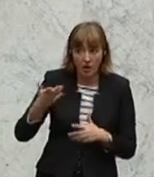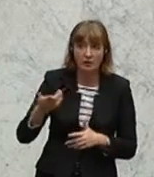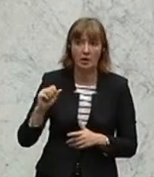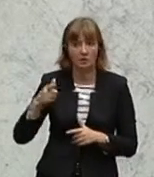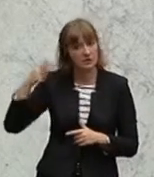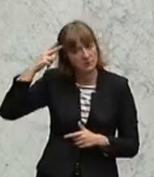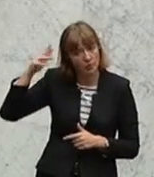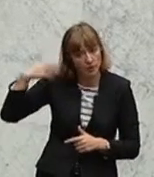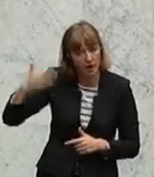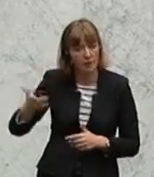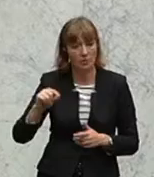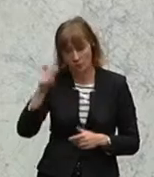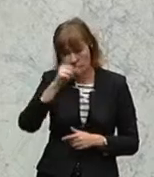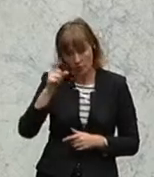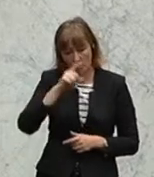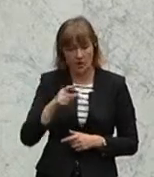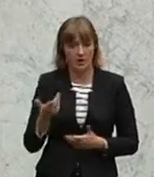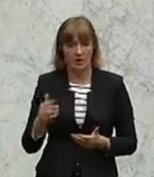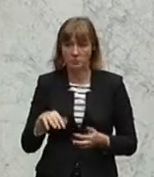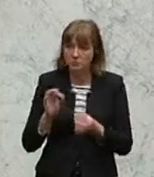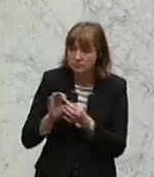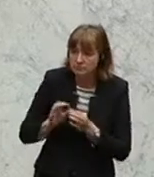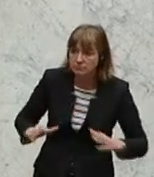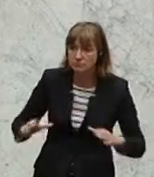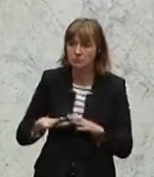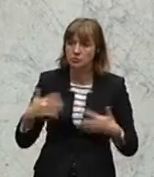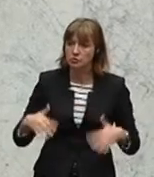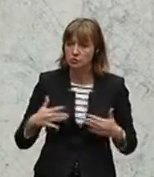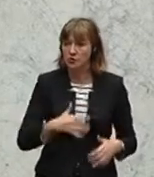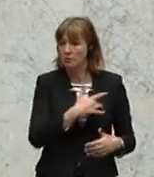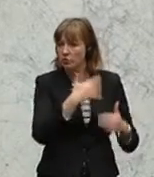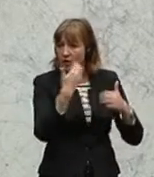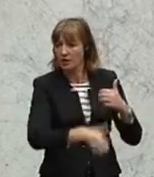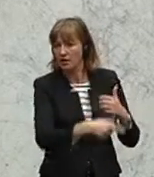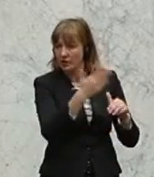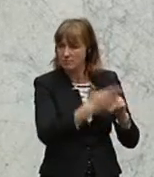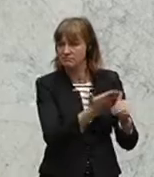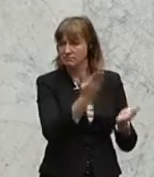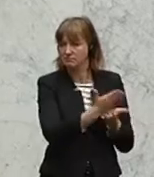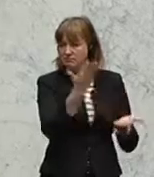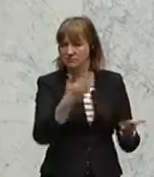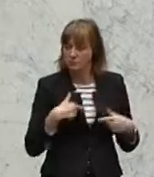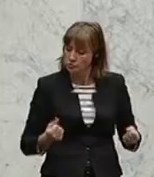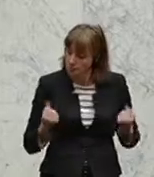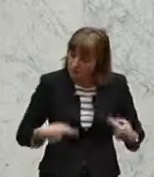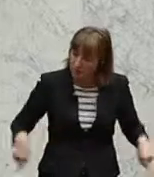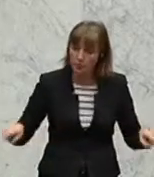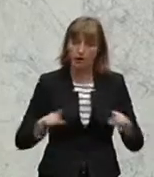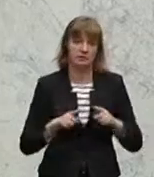insbesondere Saudi-Arabien und der Türkei, um ein schnelles Ende des Bürgerkrieges uns